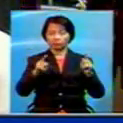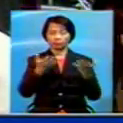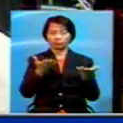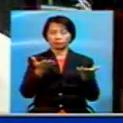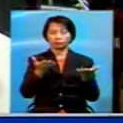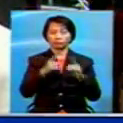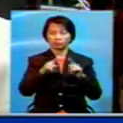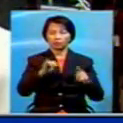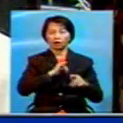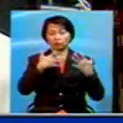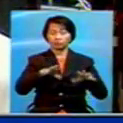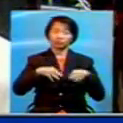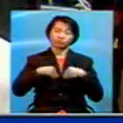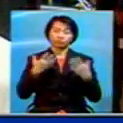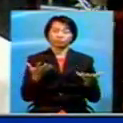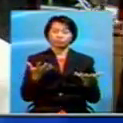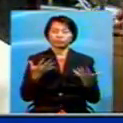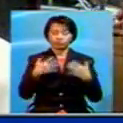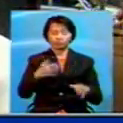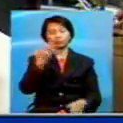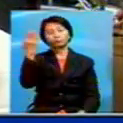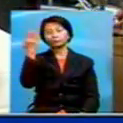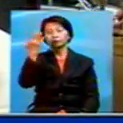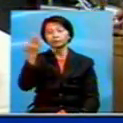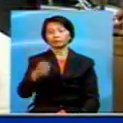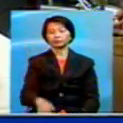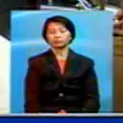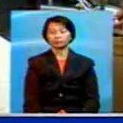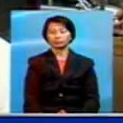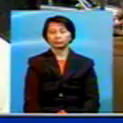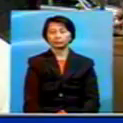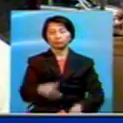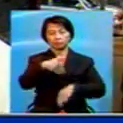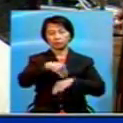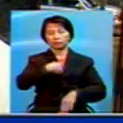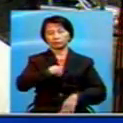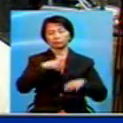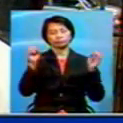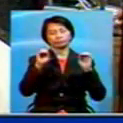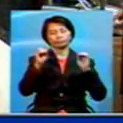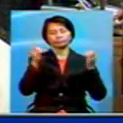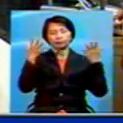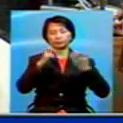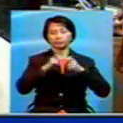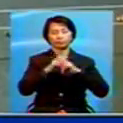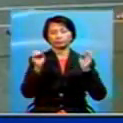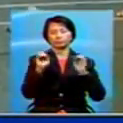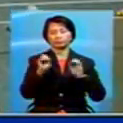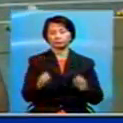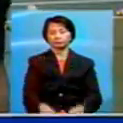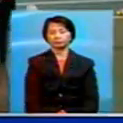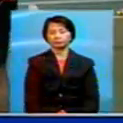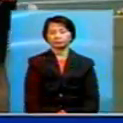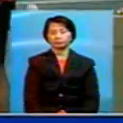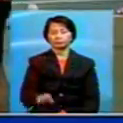ni saya dah biasaada saya tak ada banyak masalah